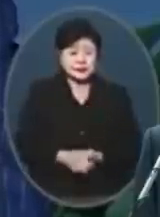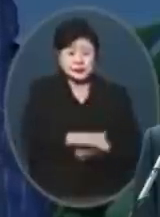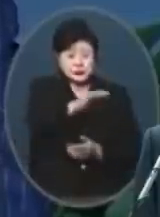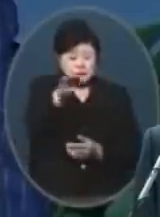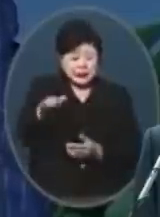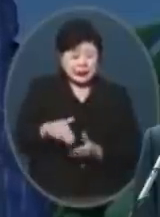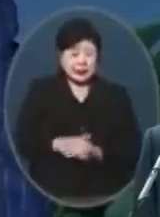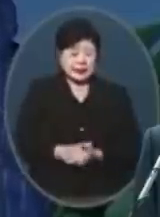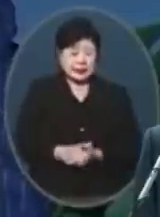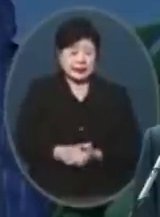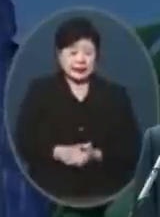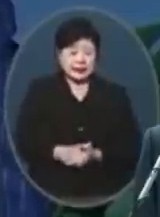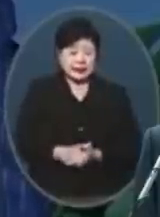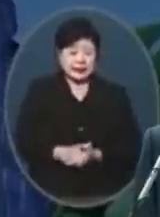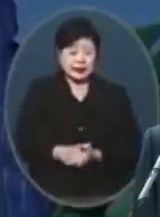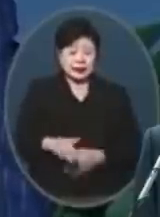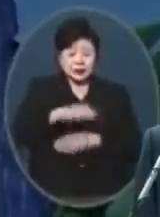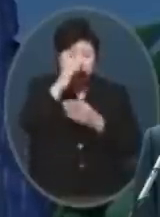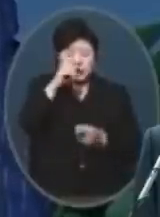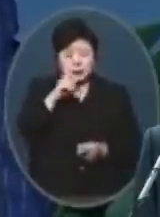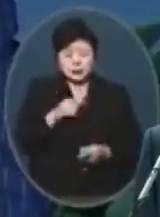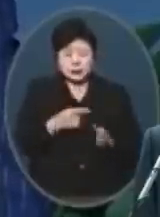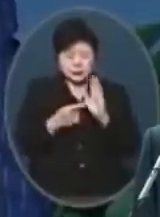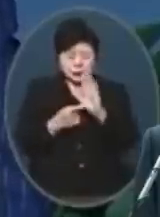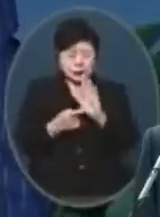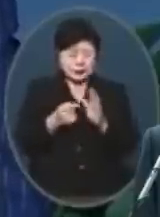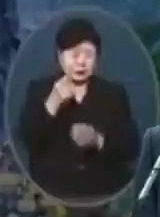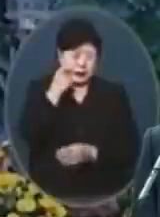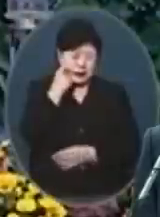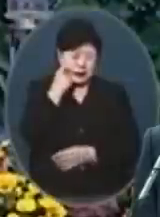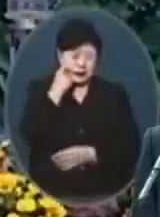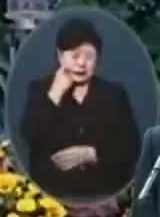우리로서 다 표현할 수가 없습니다.